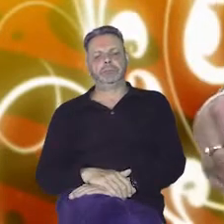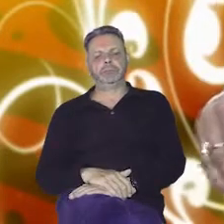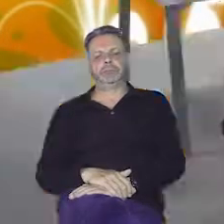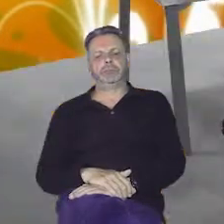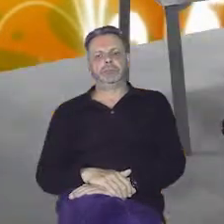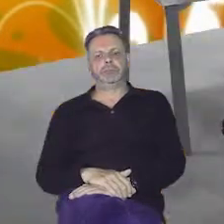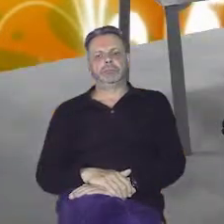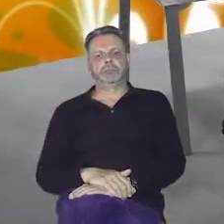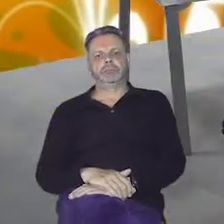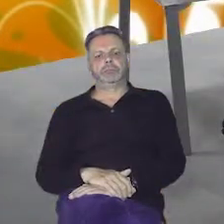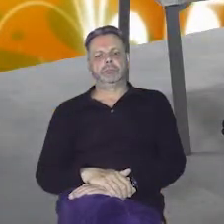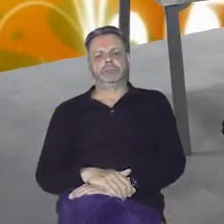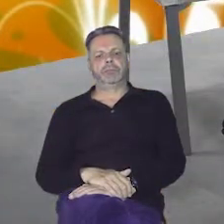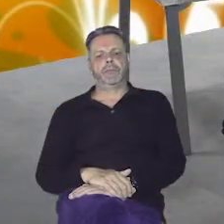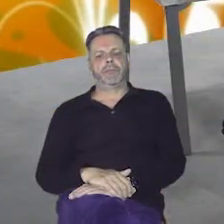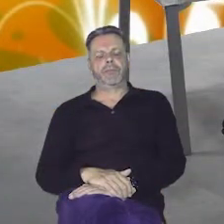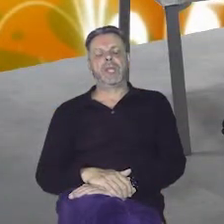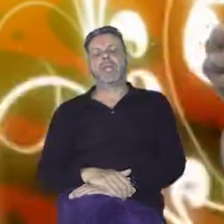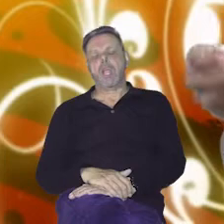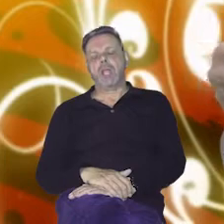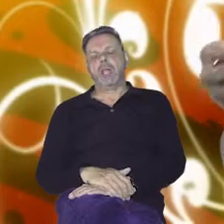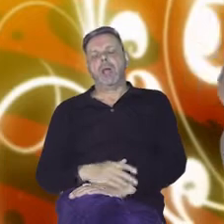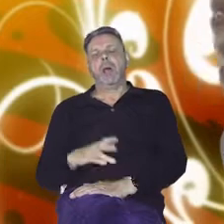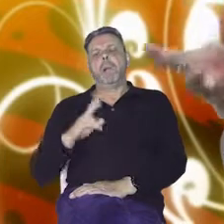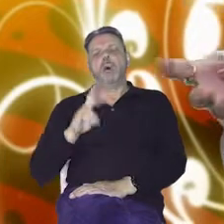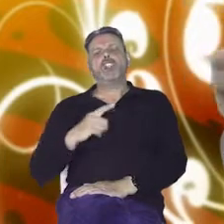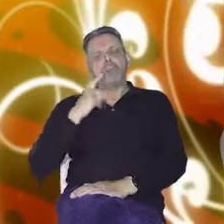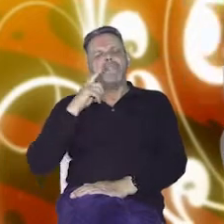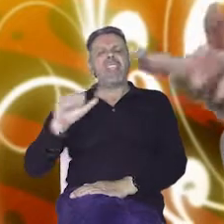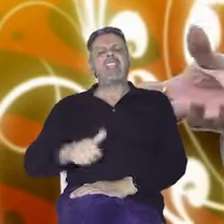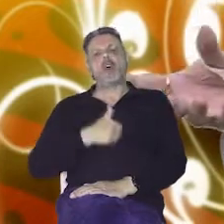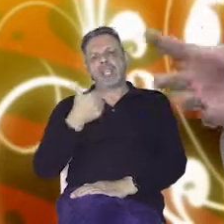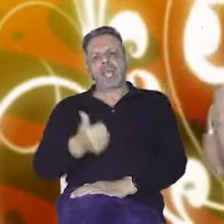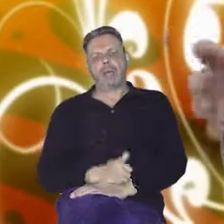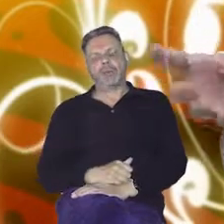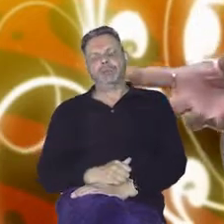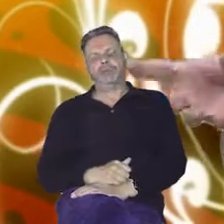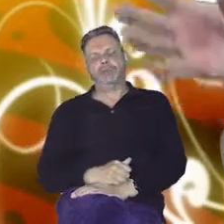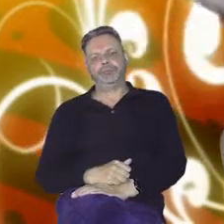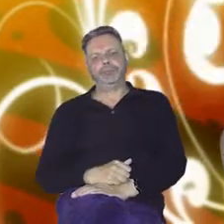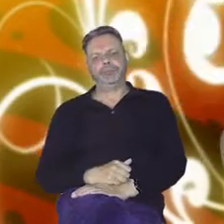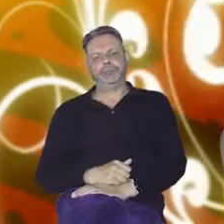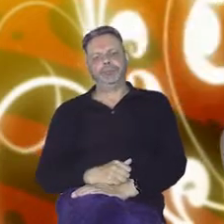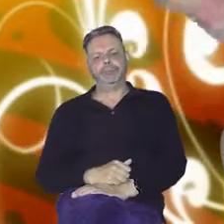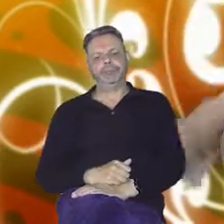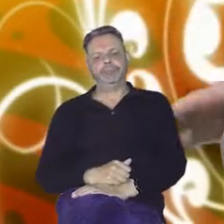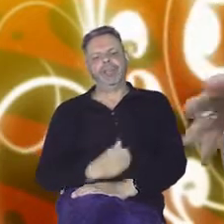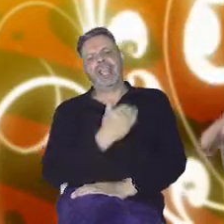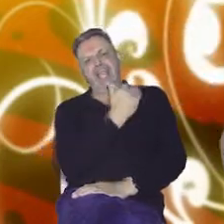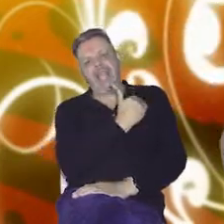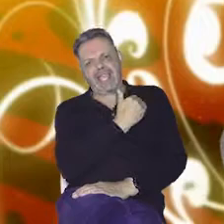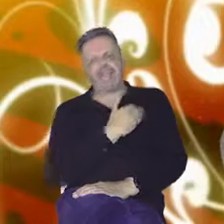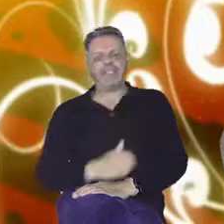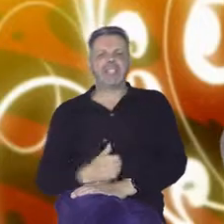osobe s invaliditetom. Tako da ćemo je svi moći gledati i još jedan put, i još jedan put, i još jedan put. Javite se, evo, ja